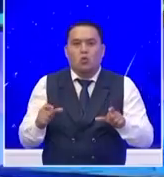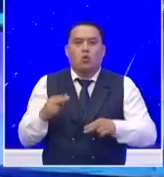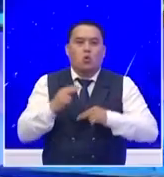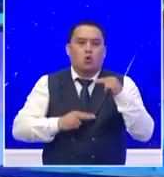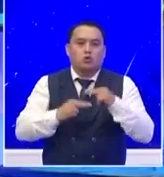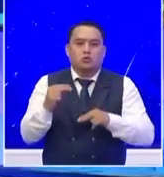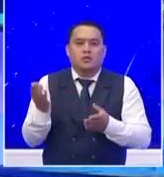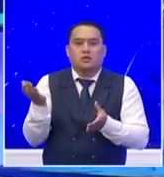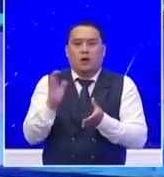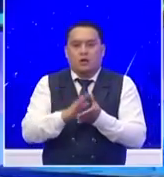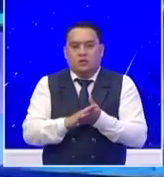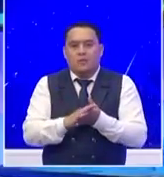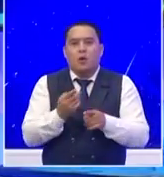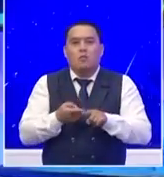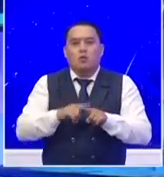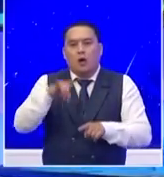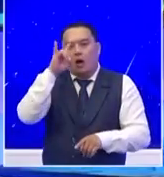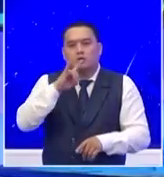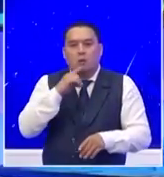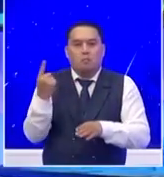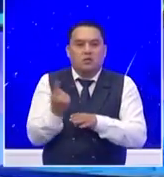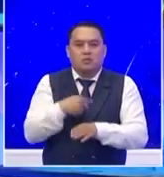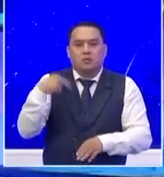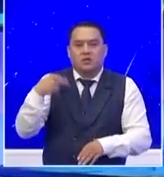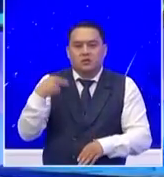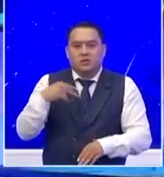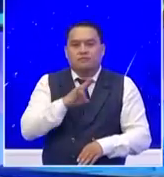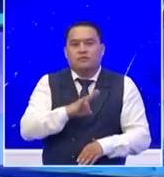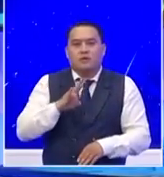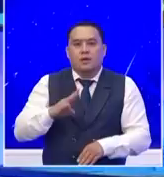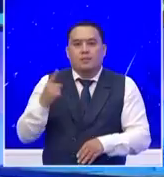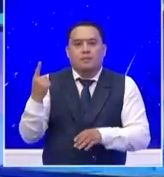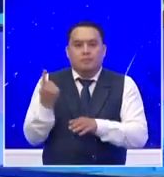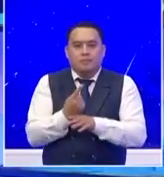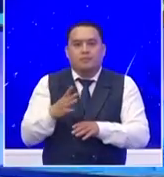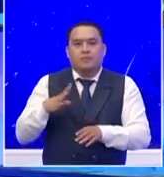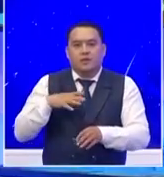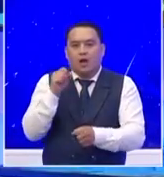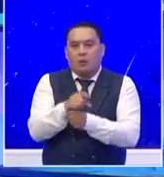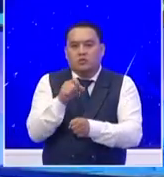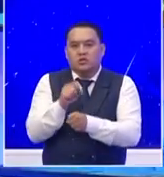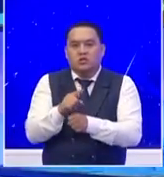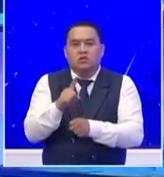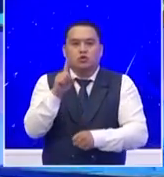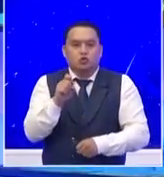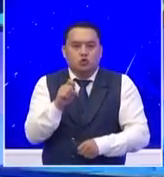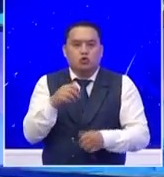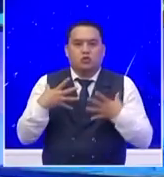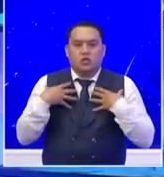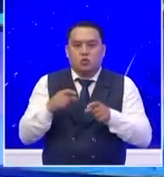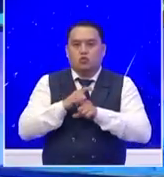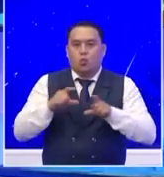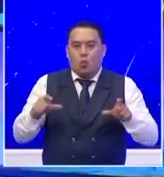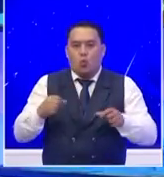құрылыс барысымен танысты. Бұл нысан Қазақстан тұңғыш президенті Нұрсұлтан Назарбаевтың тапсырмасымен салынған елдегі 100 дене